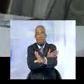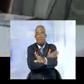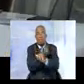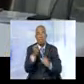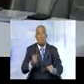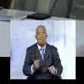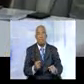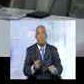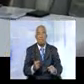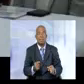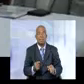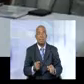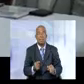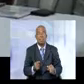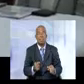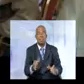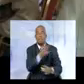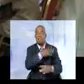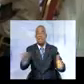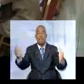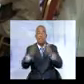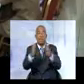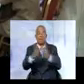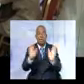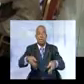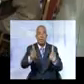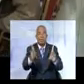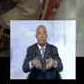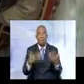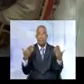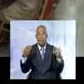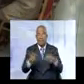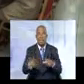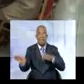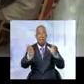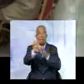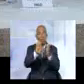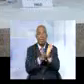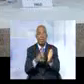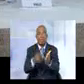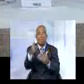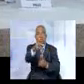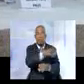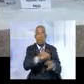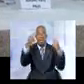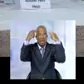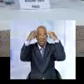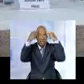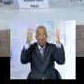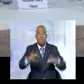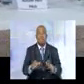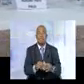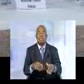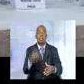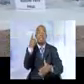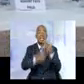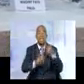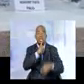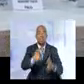et de ONU Habitat. Un atelier permet actuellement de faire le bilan du programme et de réfléchir sur les conditions